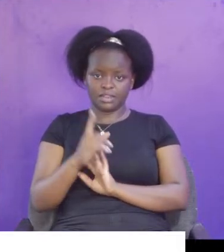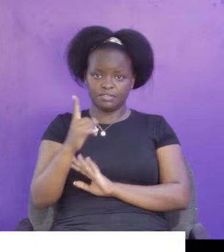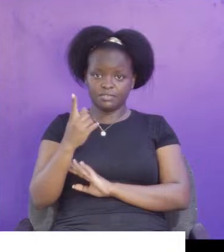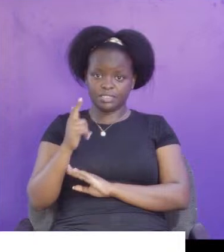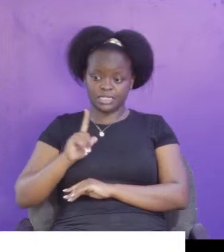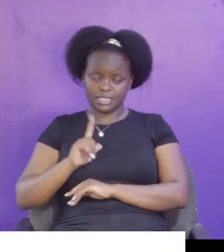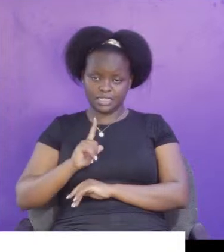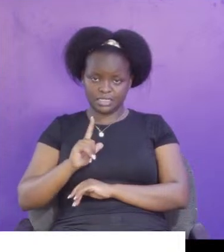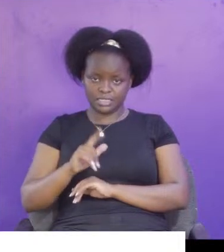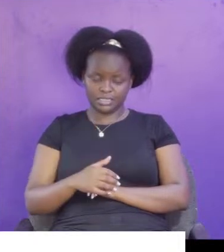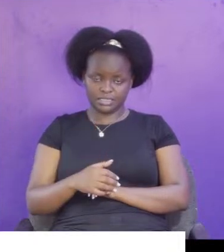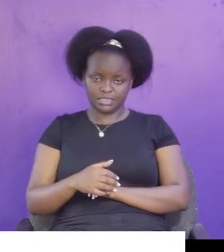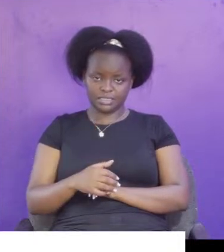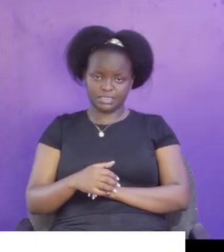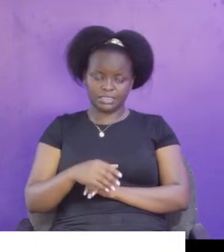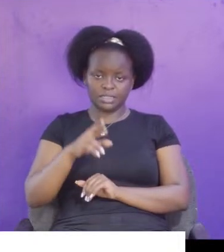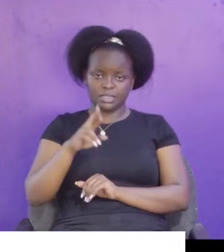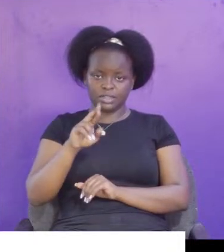Rachel Ruto,